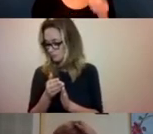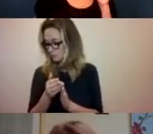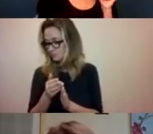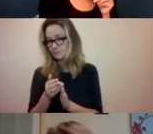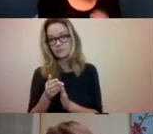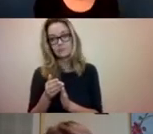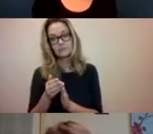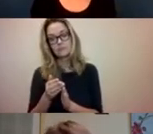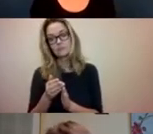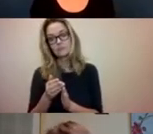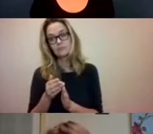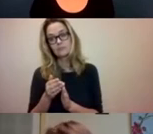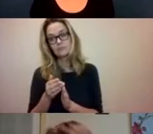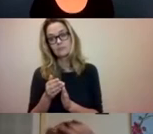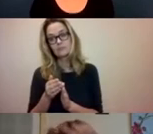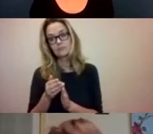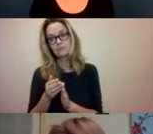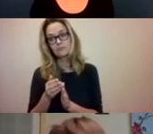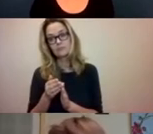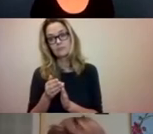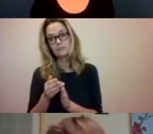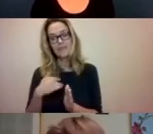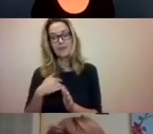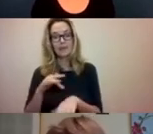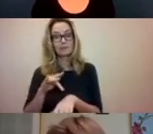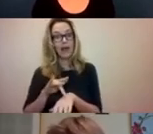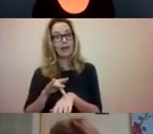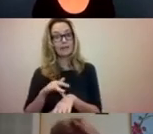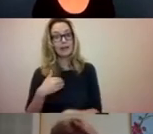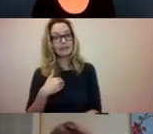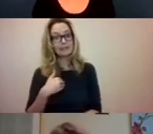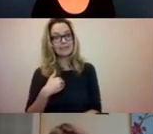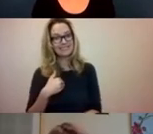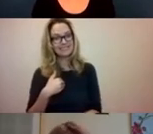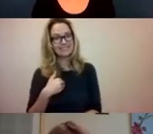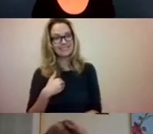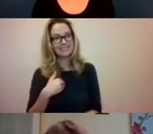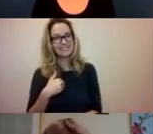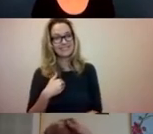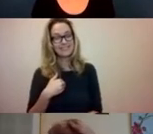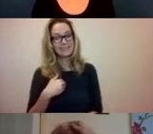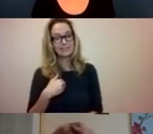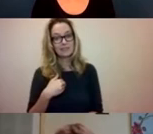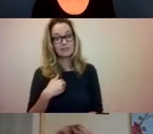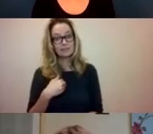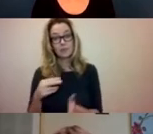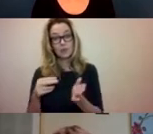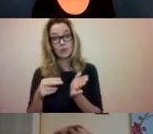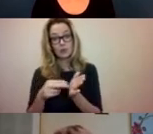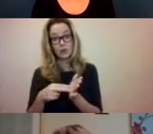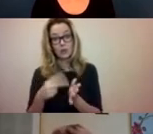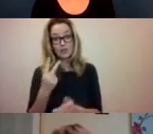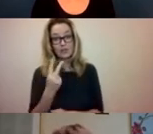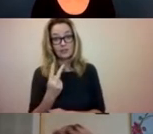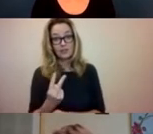ben ik eigenlijk, ik ben wat eigenwijs aangelegd. Dus ik had 2 gehoorapparaten nodig, want beide oren zijn